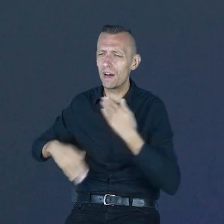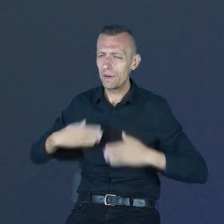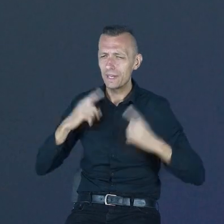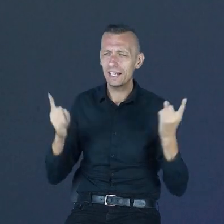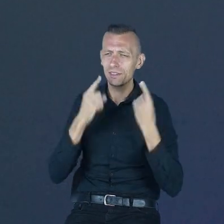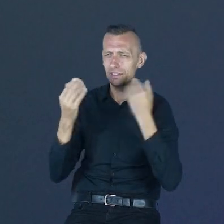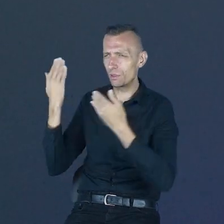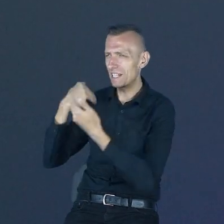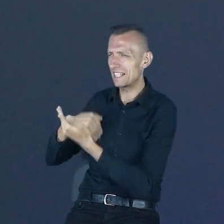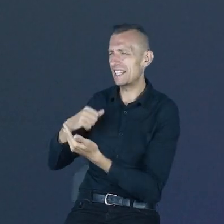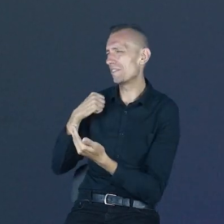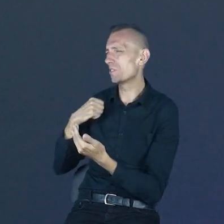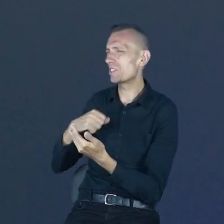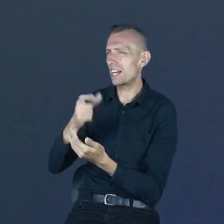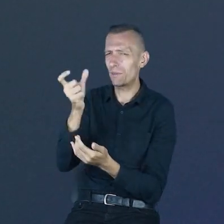ziemską pielgrzymkę.